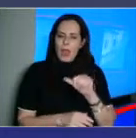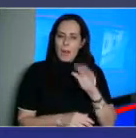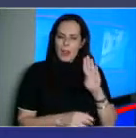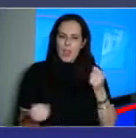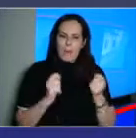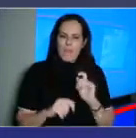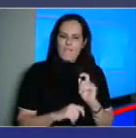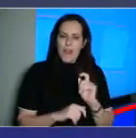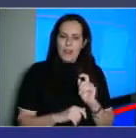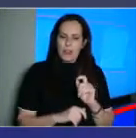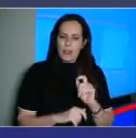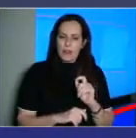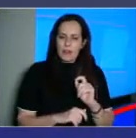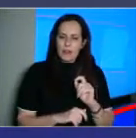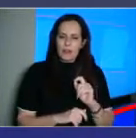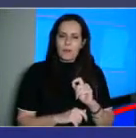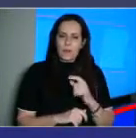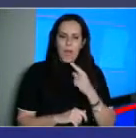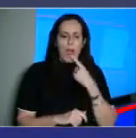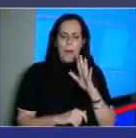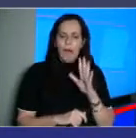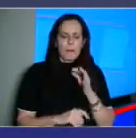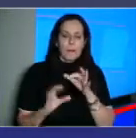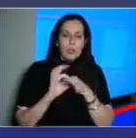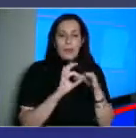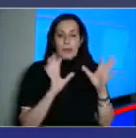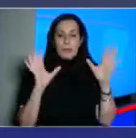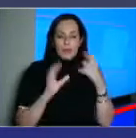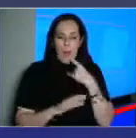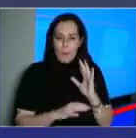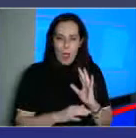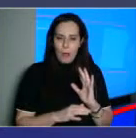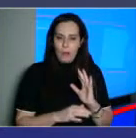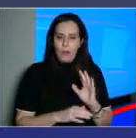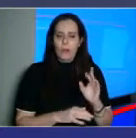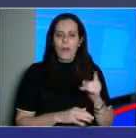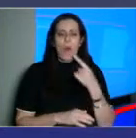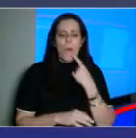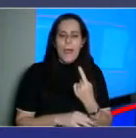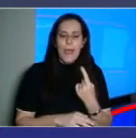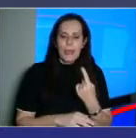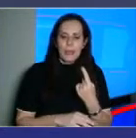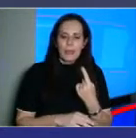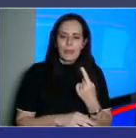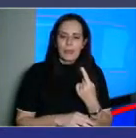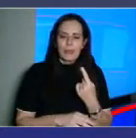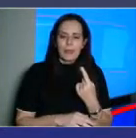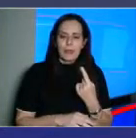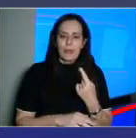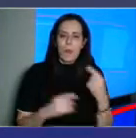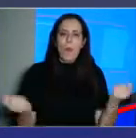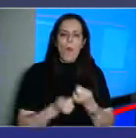המפיק. פנינים, דליה של פנינים מרעיונות שהוא אומר, הוא מכנה